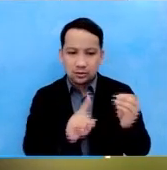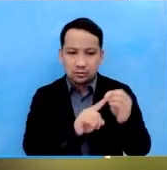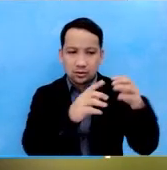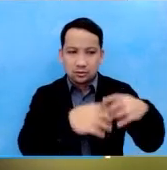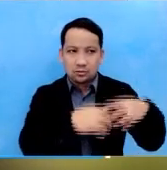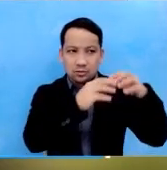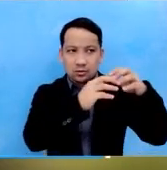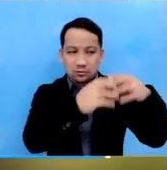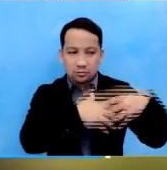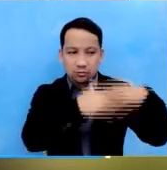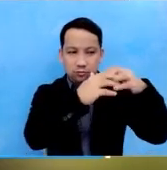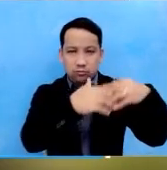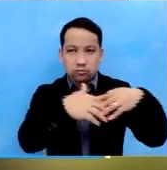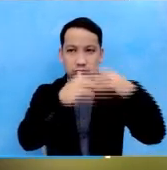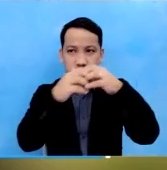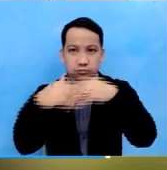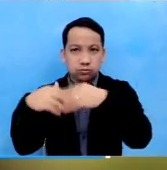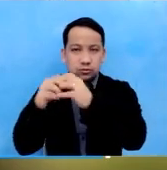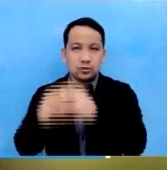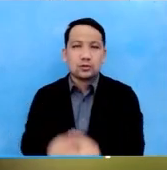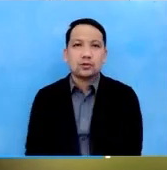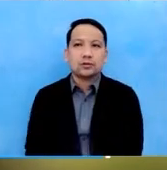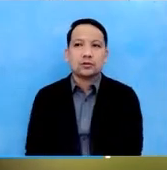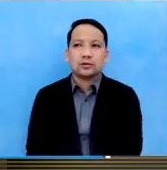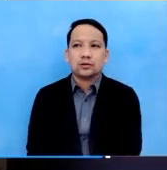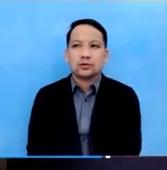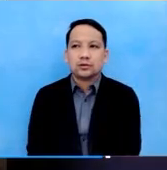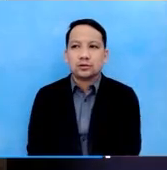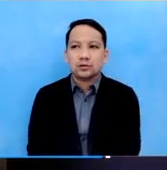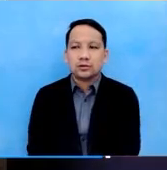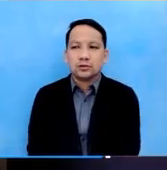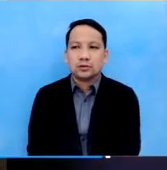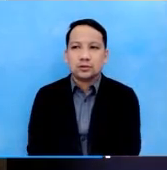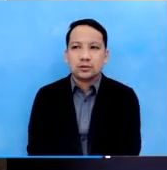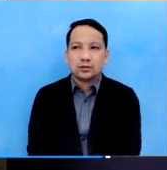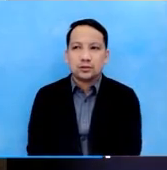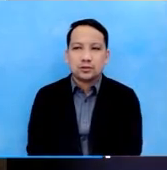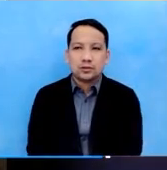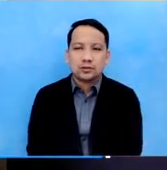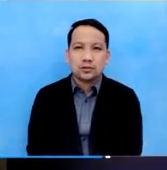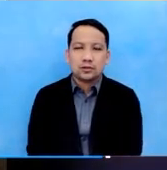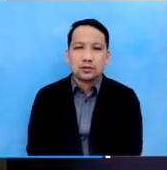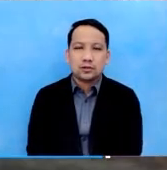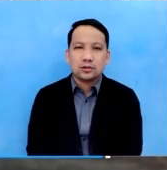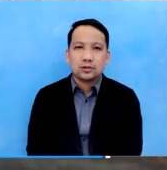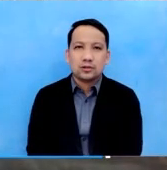po nating damage? May mga damage po na crack,